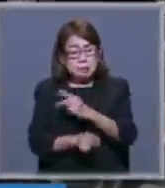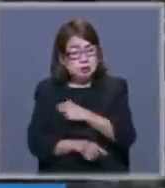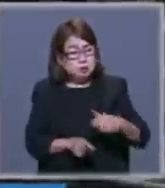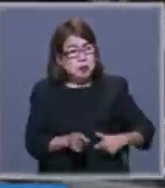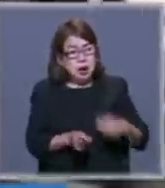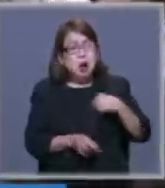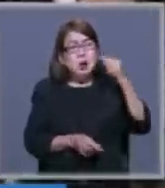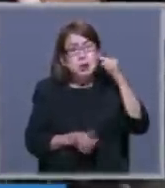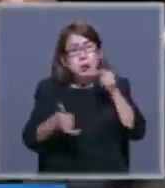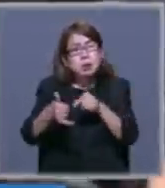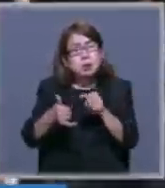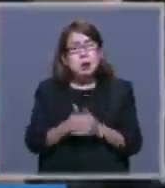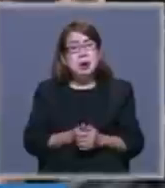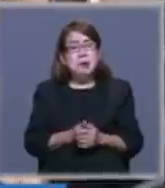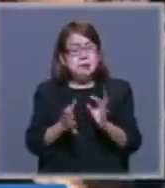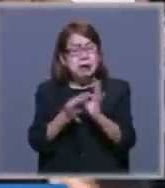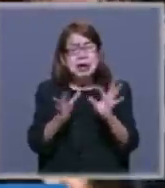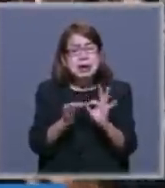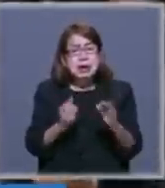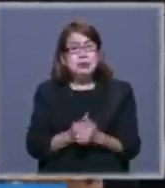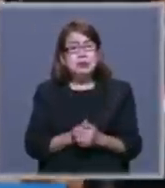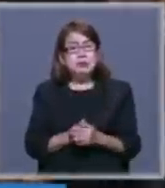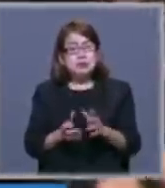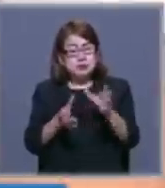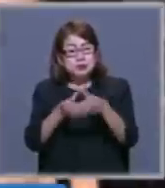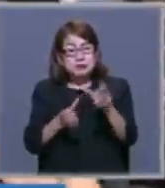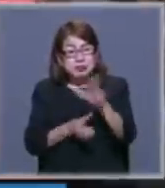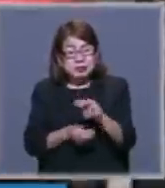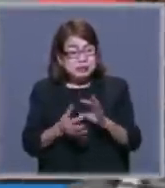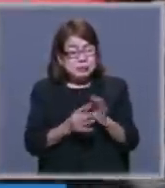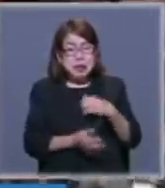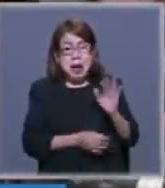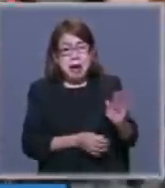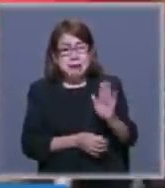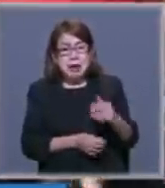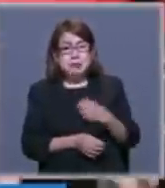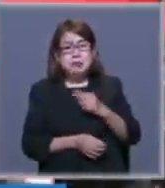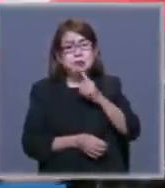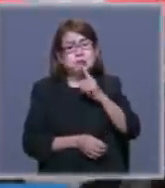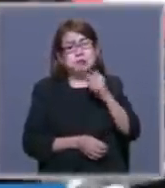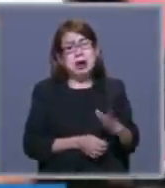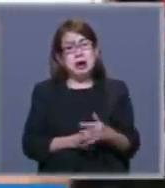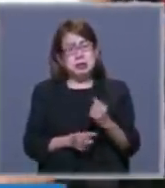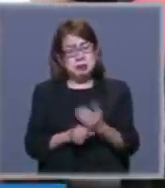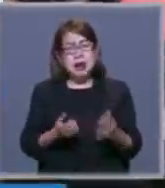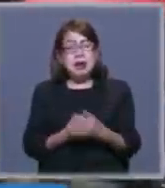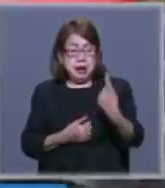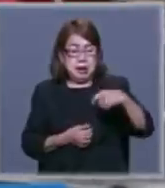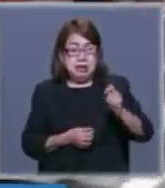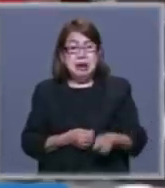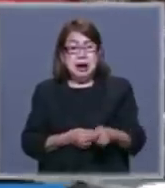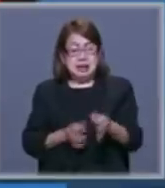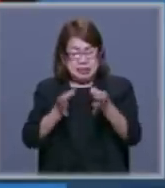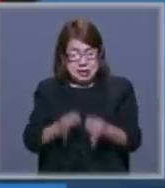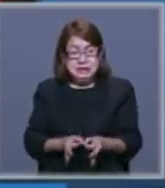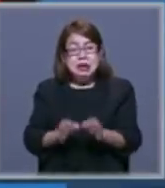ชาติเข้าใจไม่ใช่เป็นเหตุให้ห้ามท่านมาเป็นแคนดิเดตนายกได้เพราะฉะนั้นคนอยากรู้ว่าศาลรัฐธรรมนูญตัดสินอย่างไรและในเ